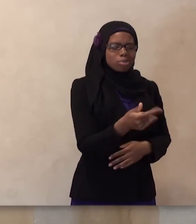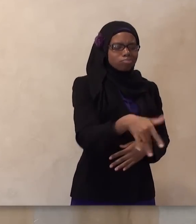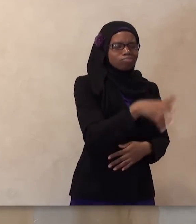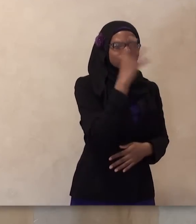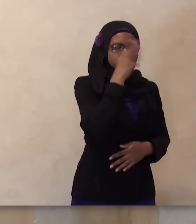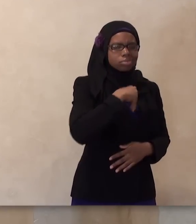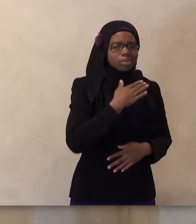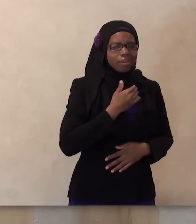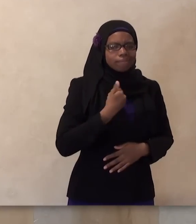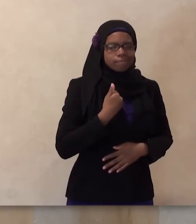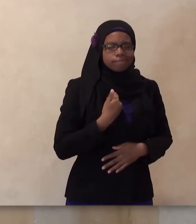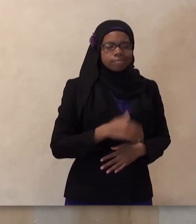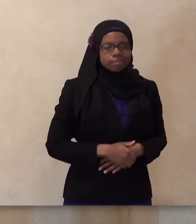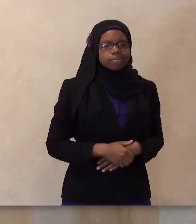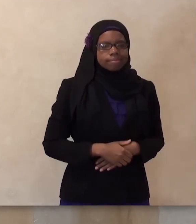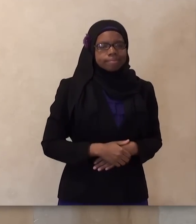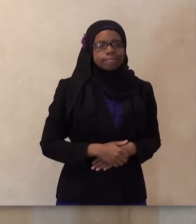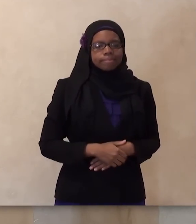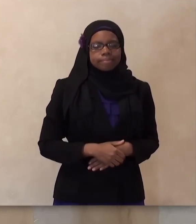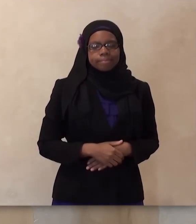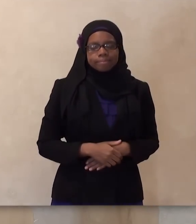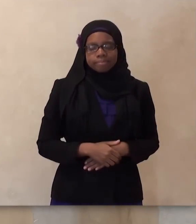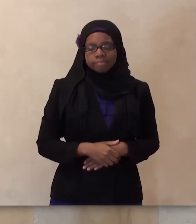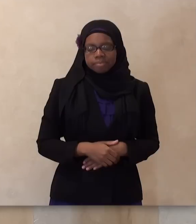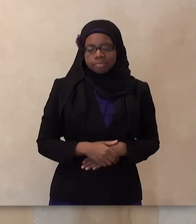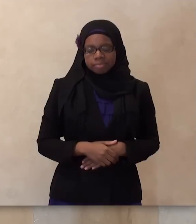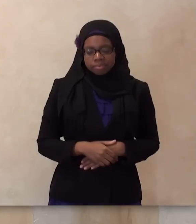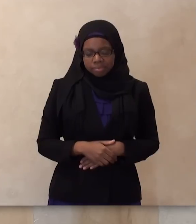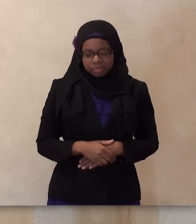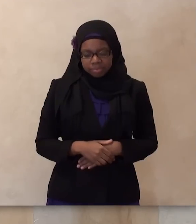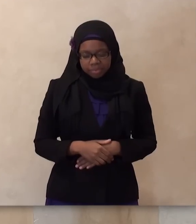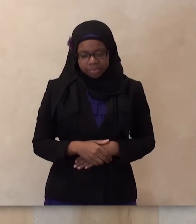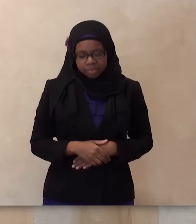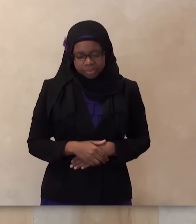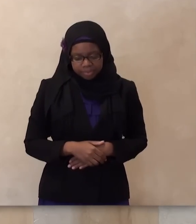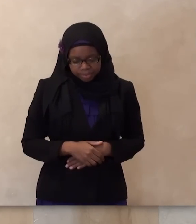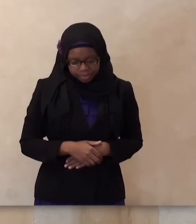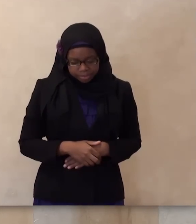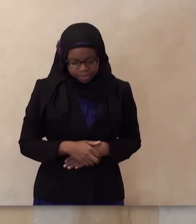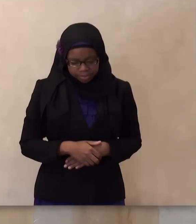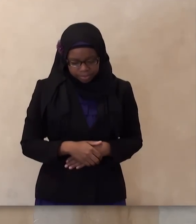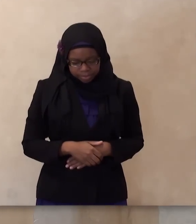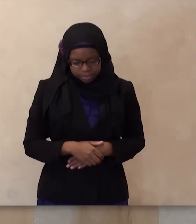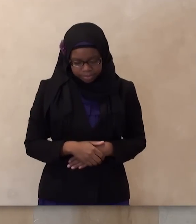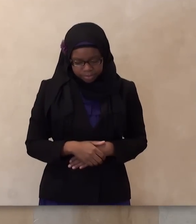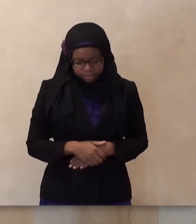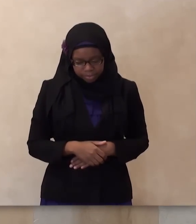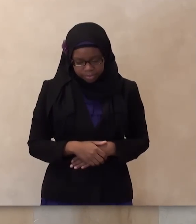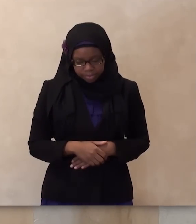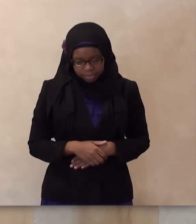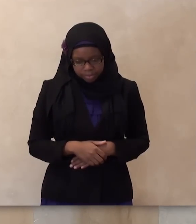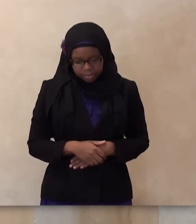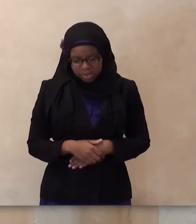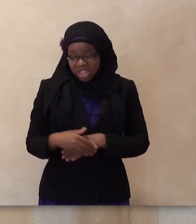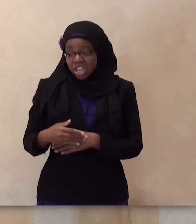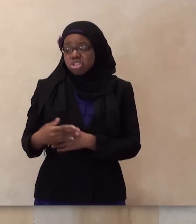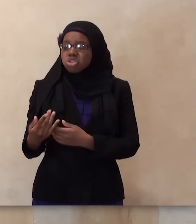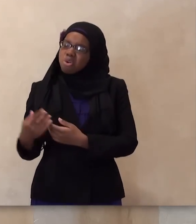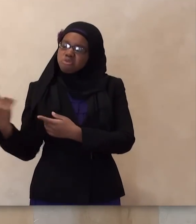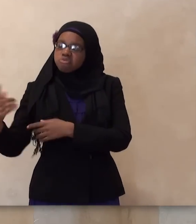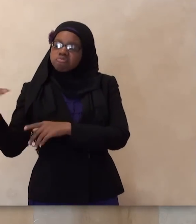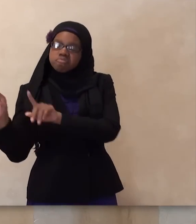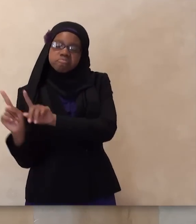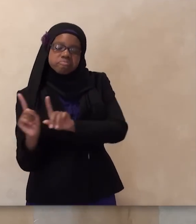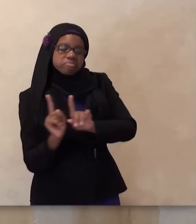وَدَخَلَ جَنَّتَهُ وَهُوَ ظَالِمُ. He took his friend to his garden, and وَهُوَ ظَالِمٌ لِنَفْسِي, and he was unjust to himself. قَالَ